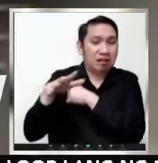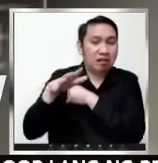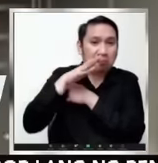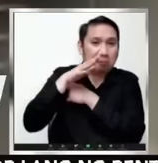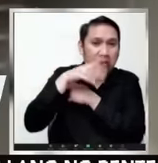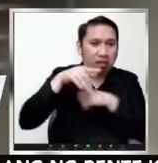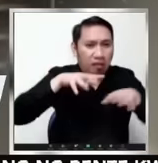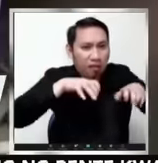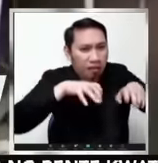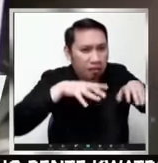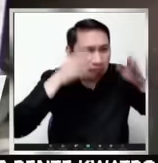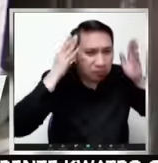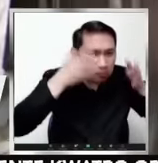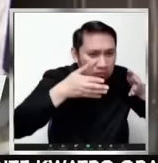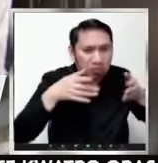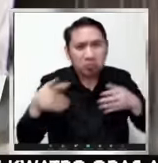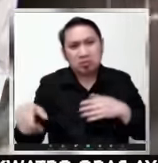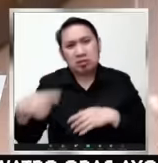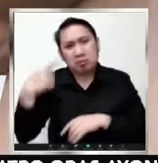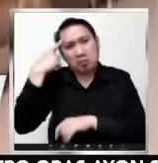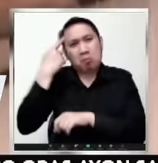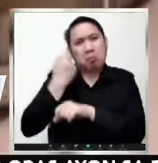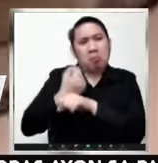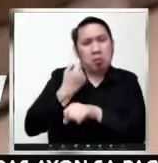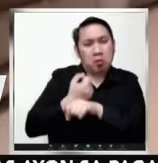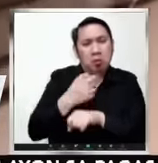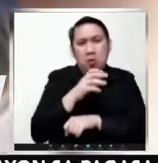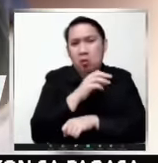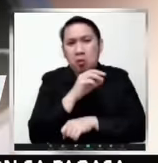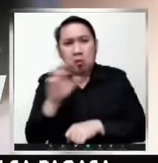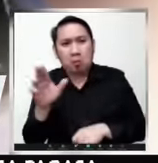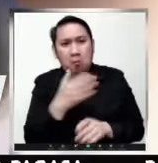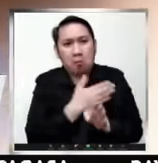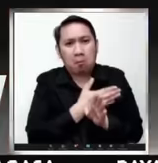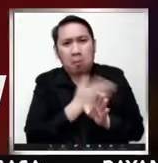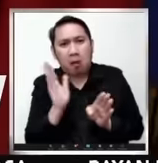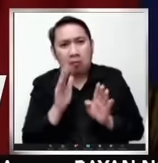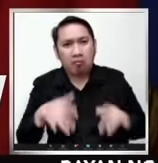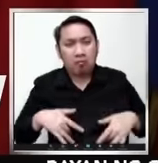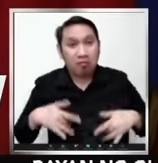isang batugan o walang direksyon sa buhay?